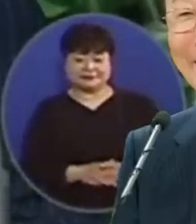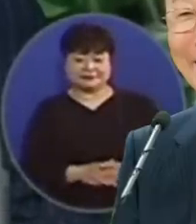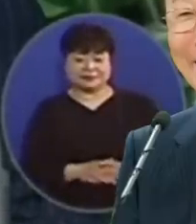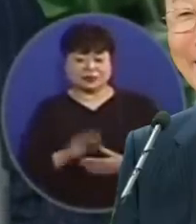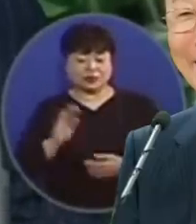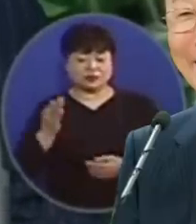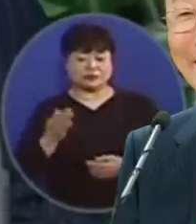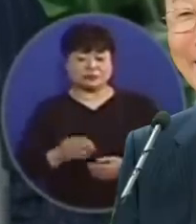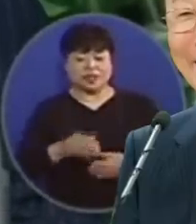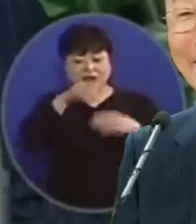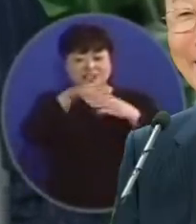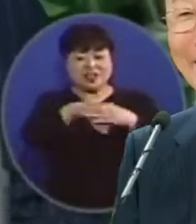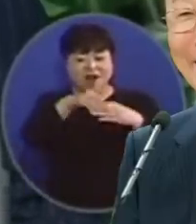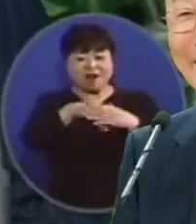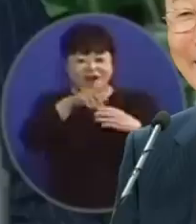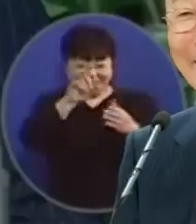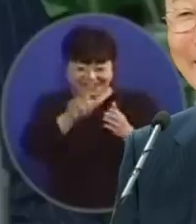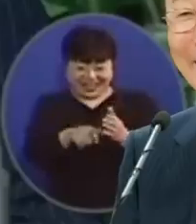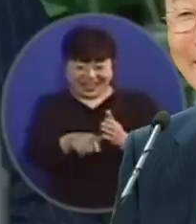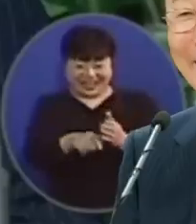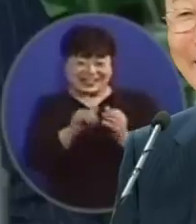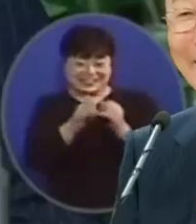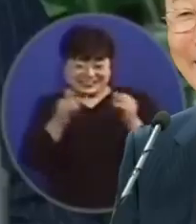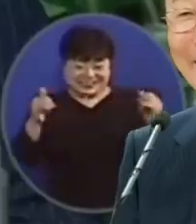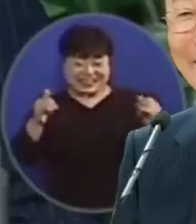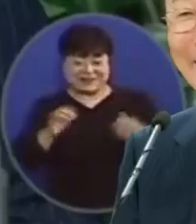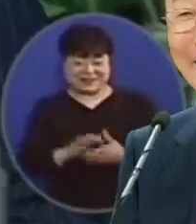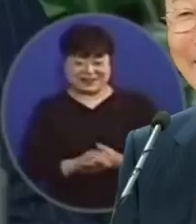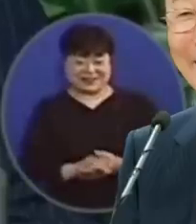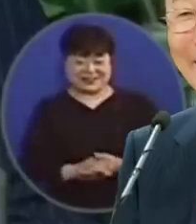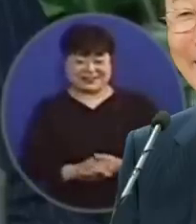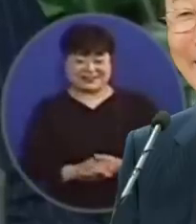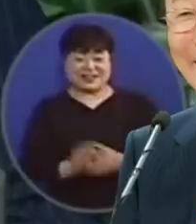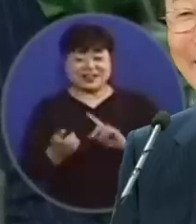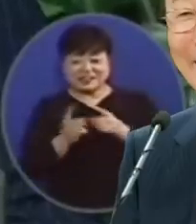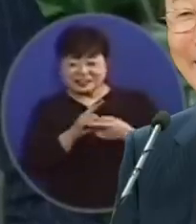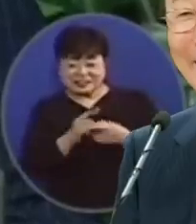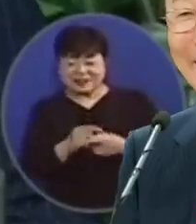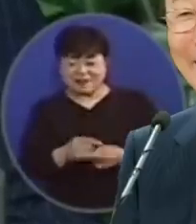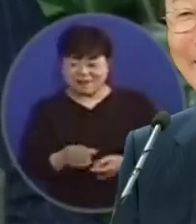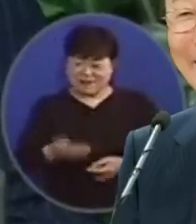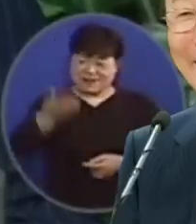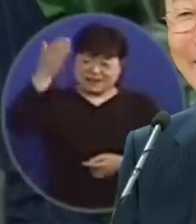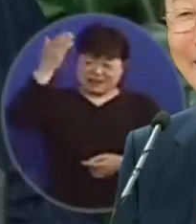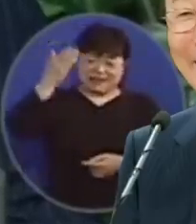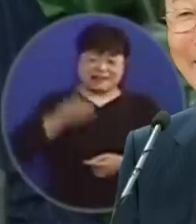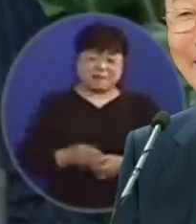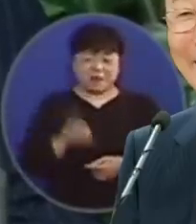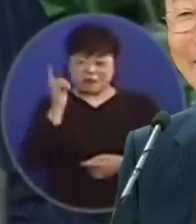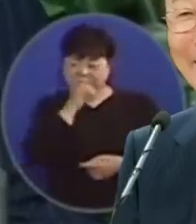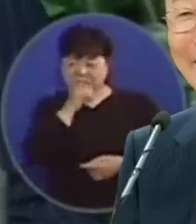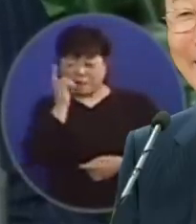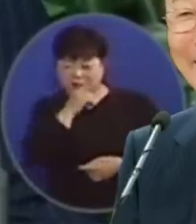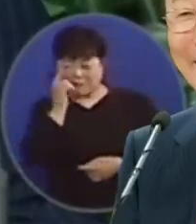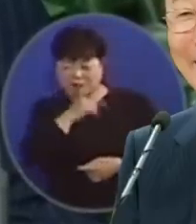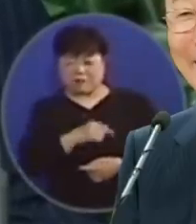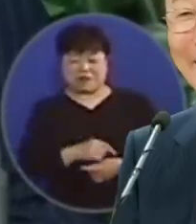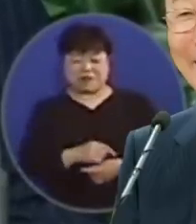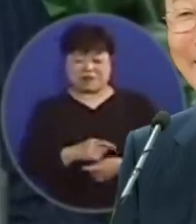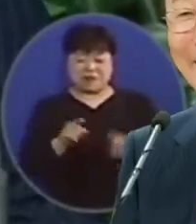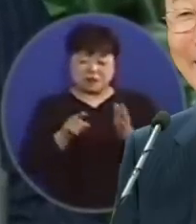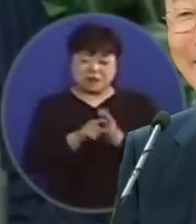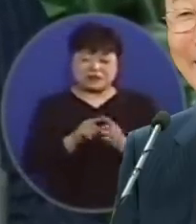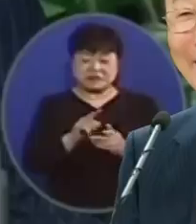요사이 선거하니까 모든 사람이 상대방 후보의 과거를 들추어내는 것입니다. 믿든지